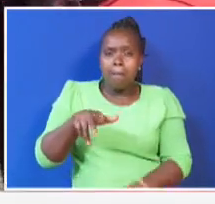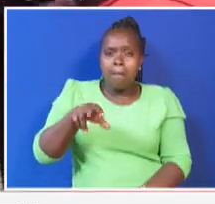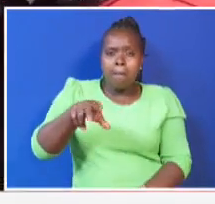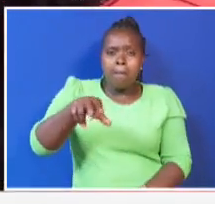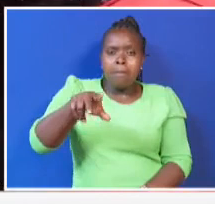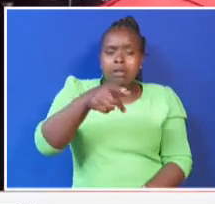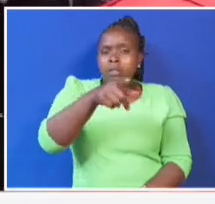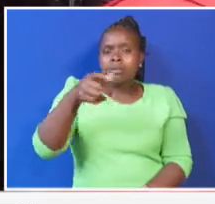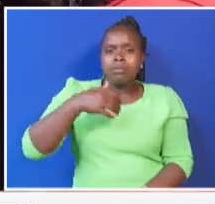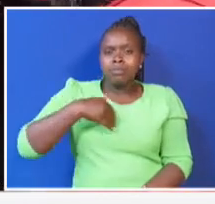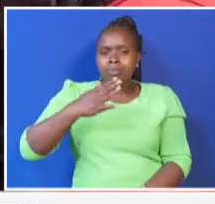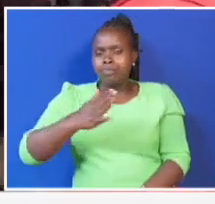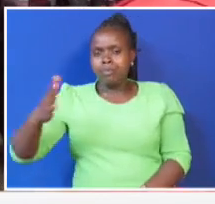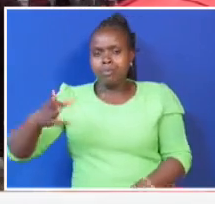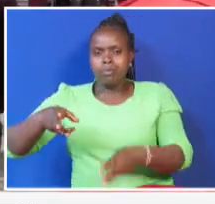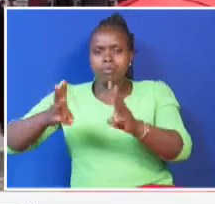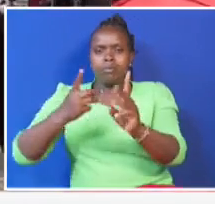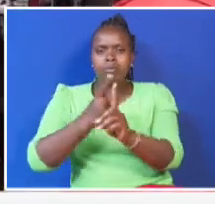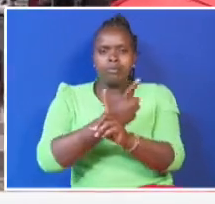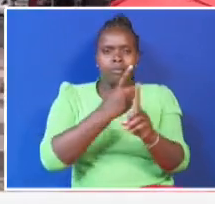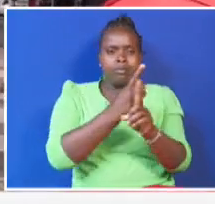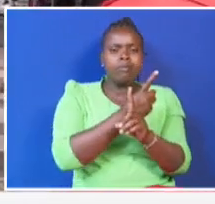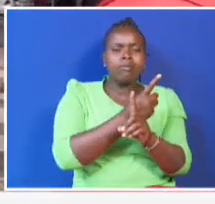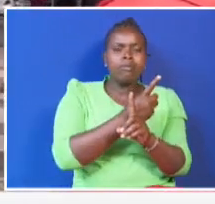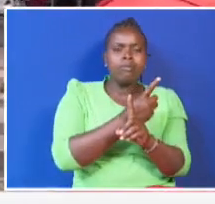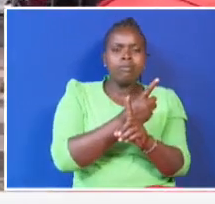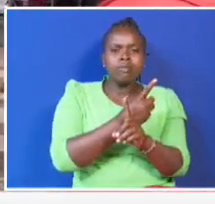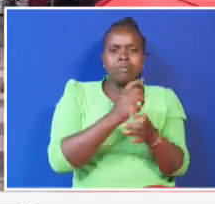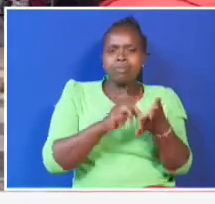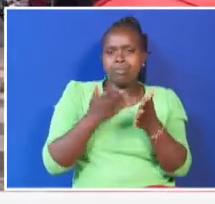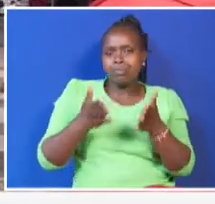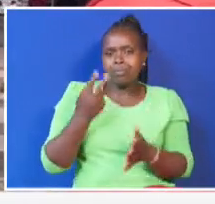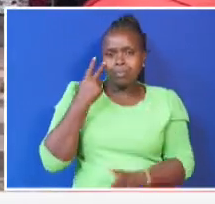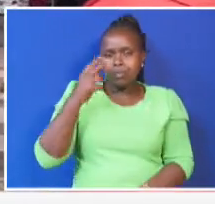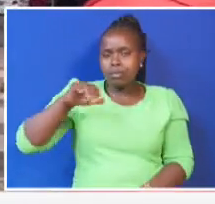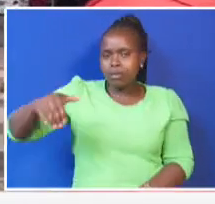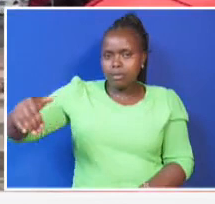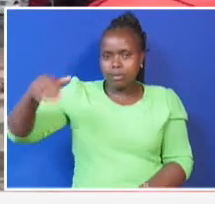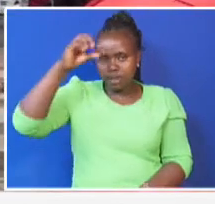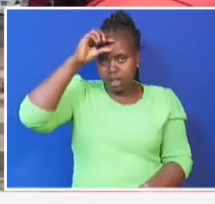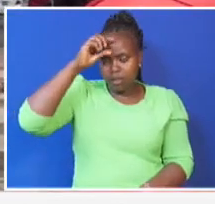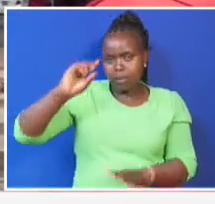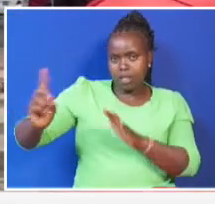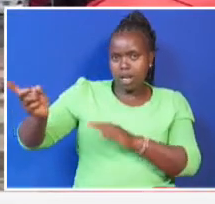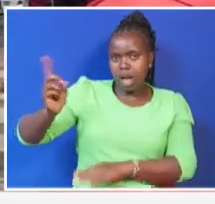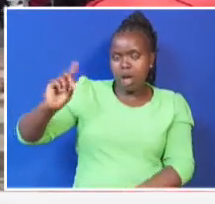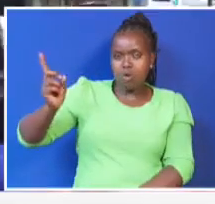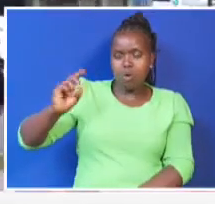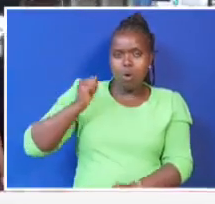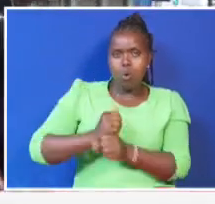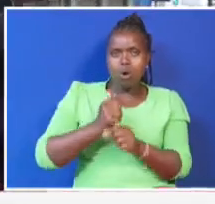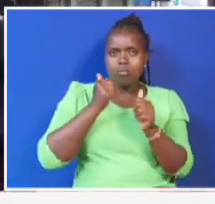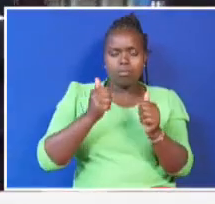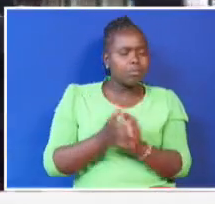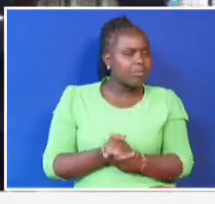pedestrians wao wanapita mahali tofauti. Na kwa sasa tumeona at least county government ya Nairobi imefanya kazi mzuri. If